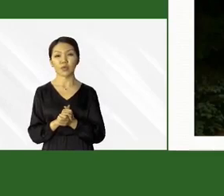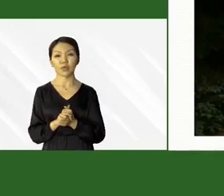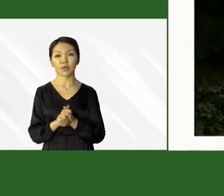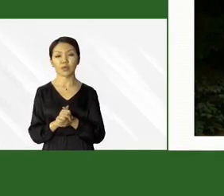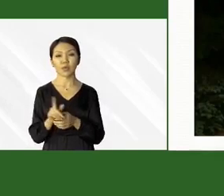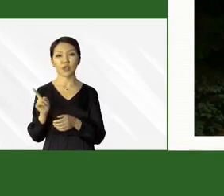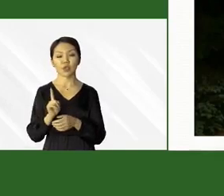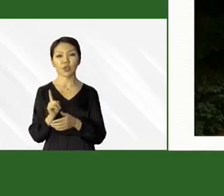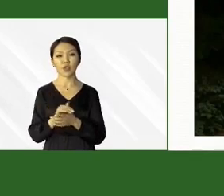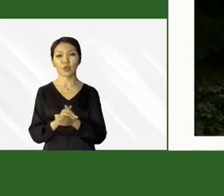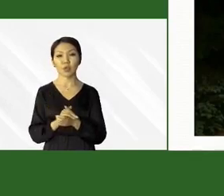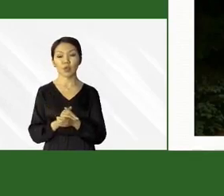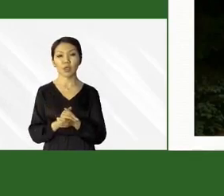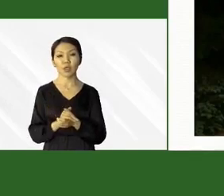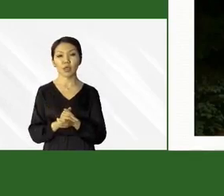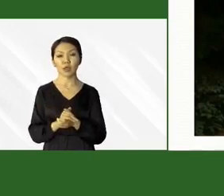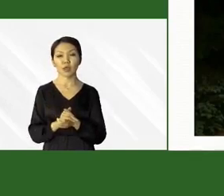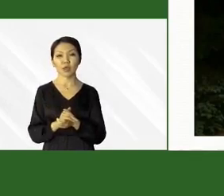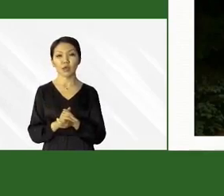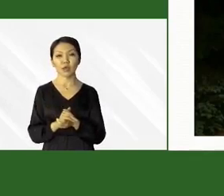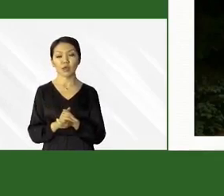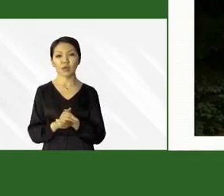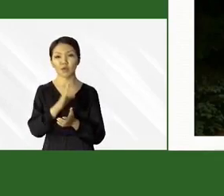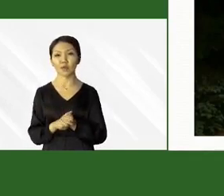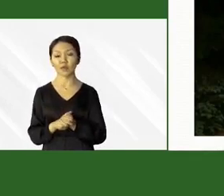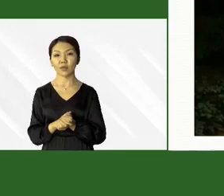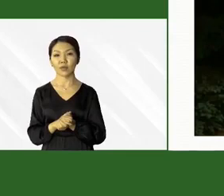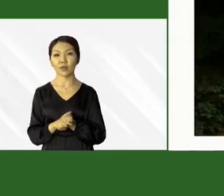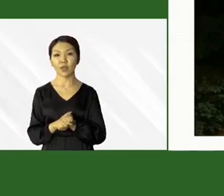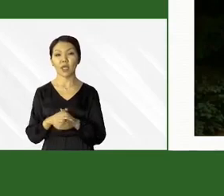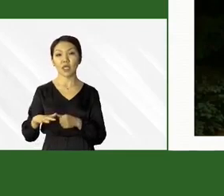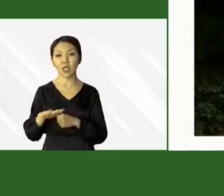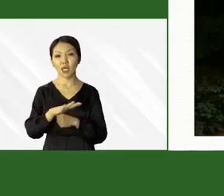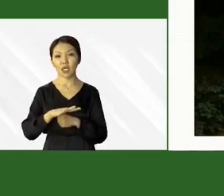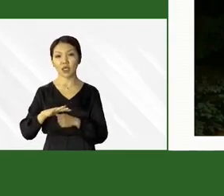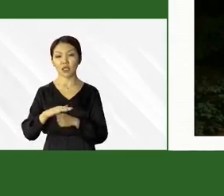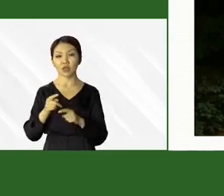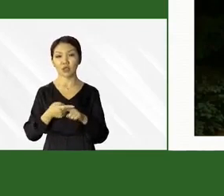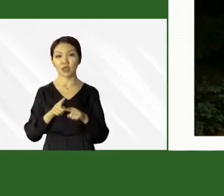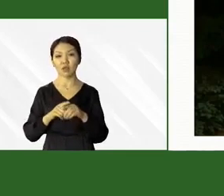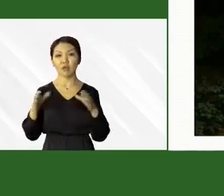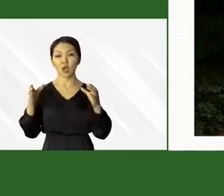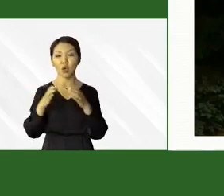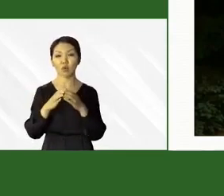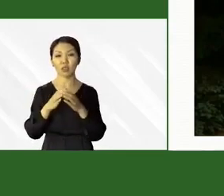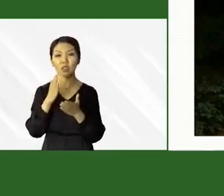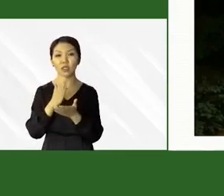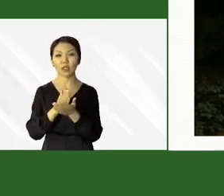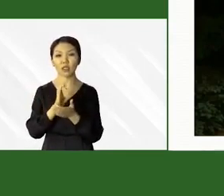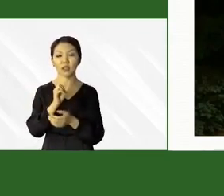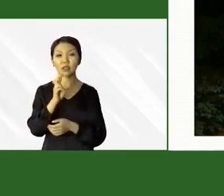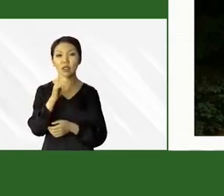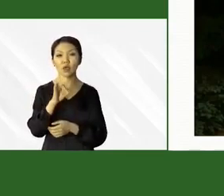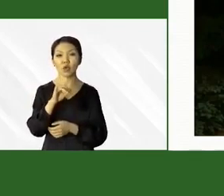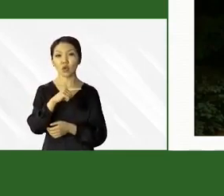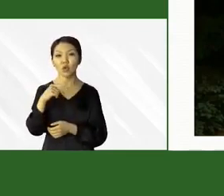отвлечь врагов, на гробнице написали имя богатой женщины. На территории комплекса находятся